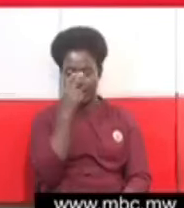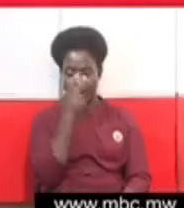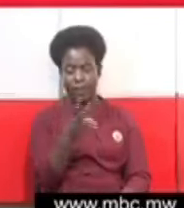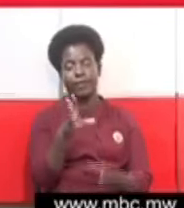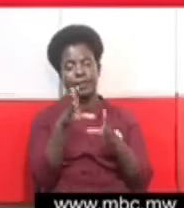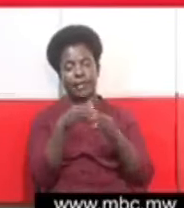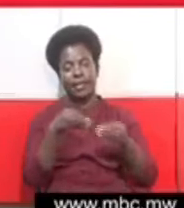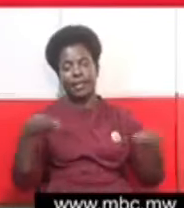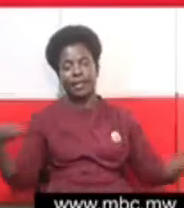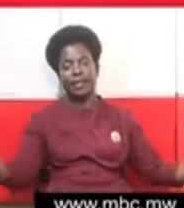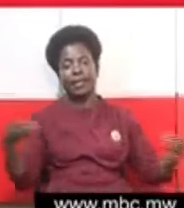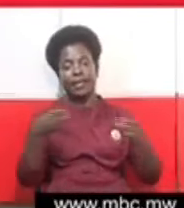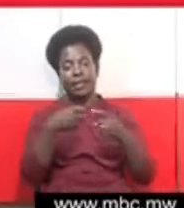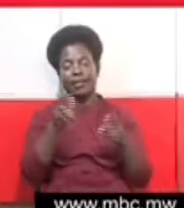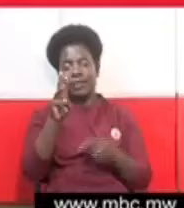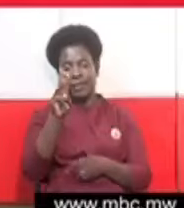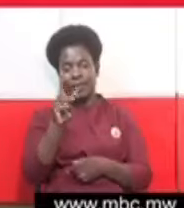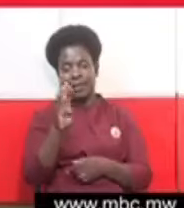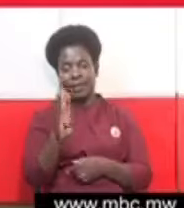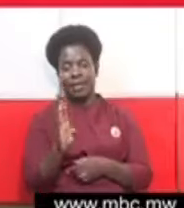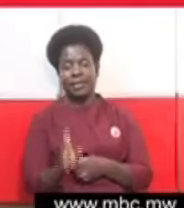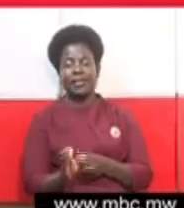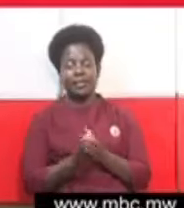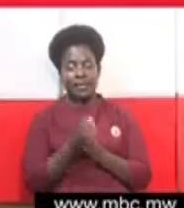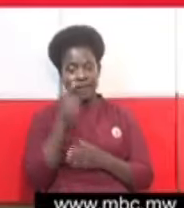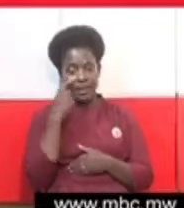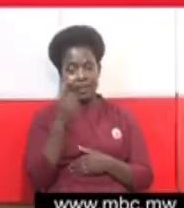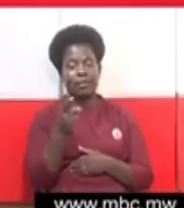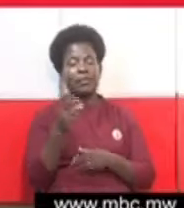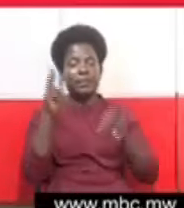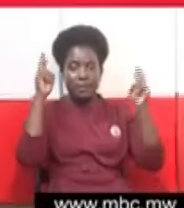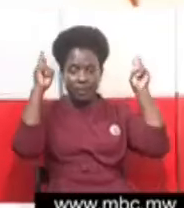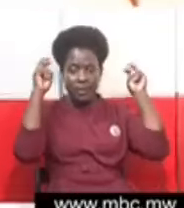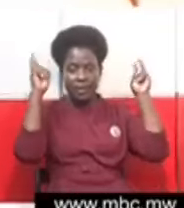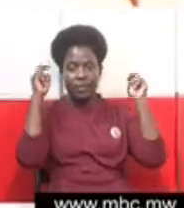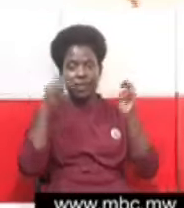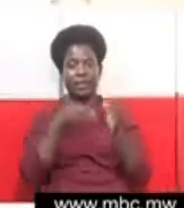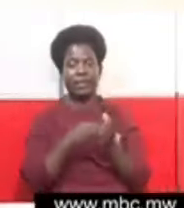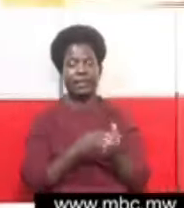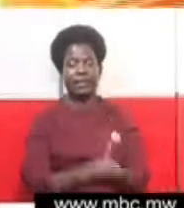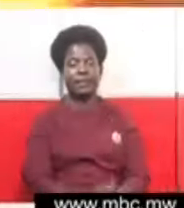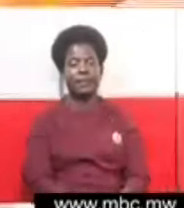Mukuonera nkhanizi kuchokera kuno ku MBC tentonenso mitu yake.